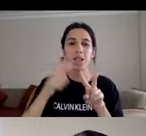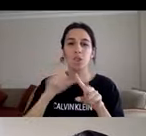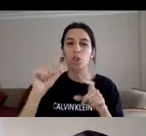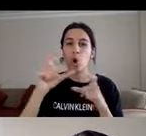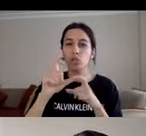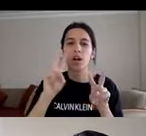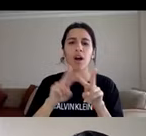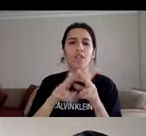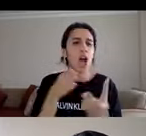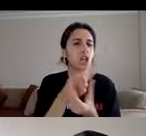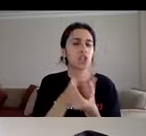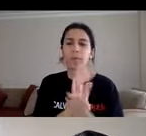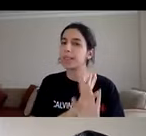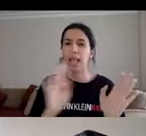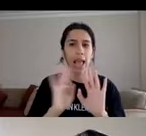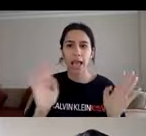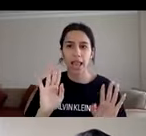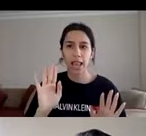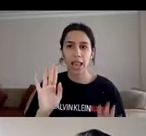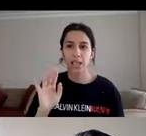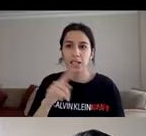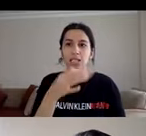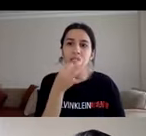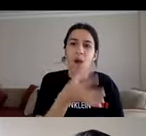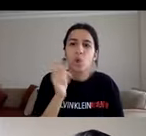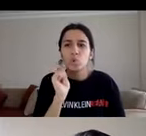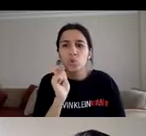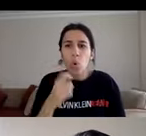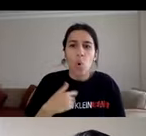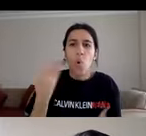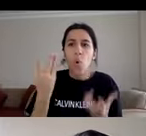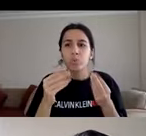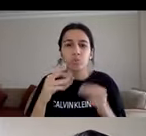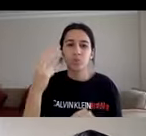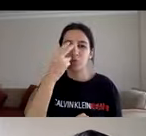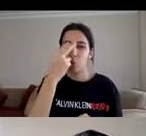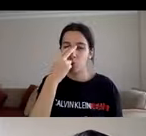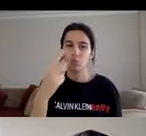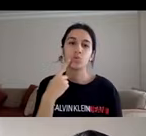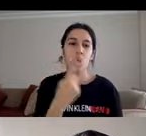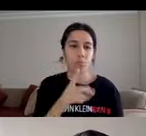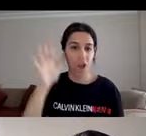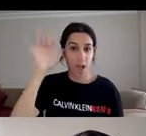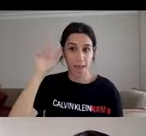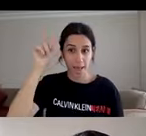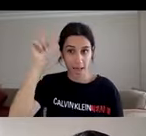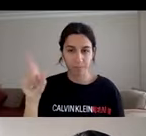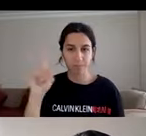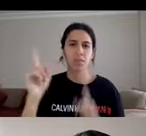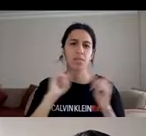yeterince erişilebilir olmadığını söyleyen, burada sipariş vermekte zorlandığını söyleyen görme engelli bir Amerikan vatandaşı dava